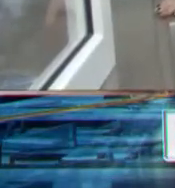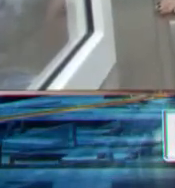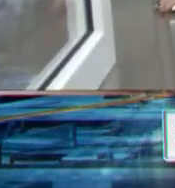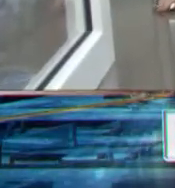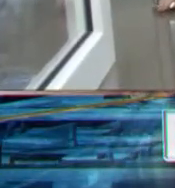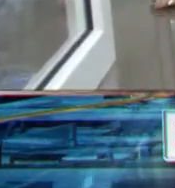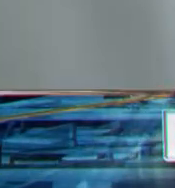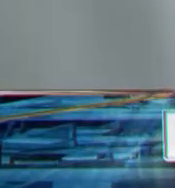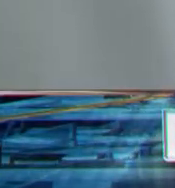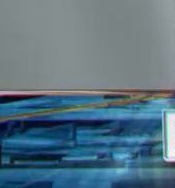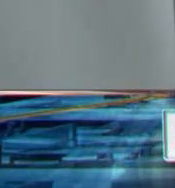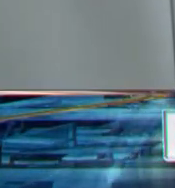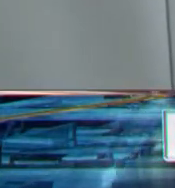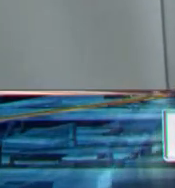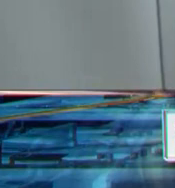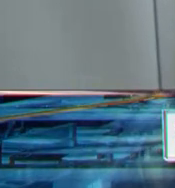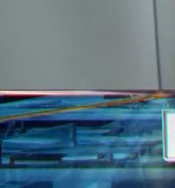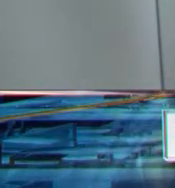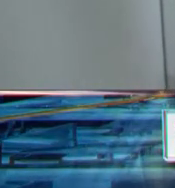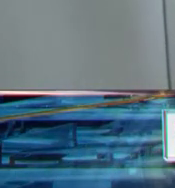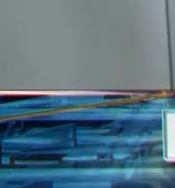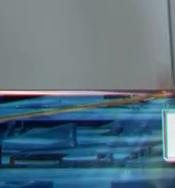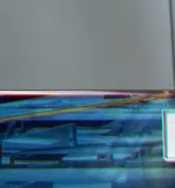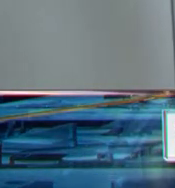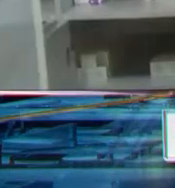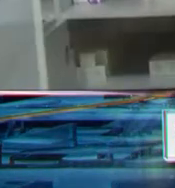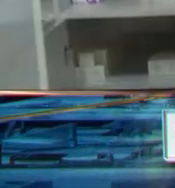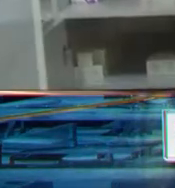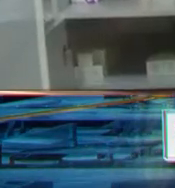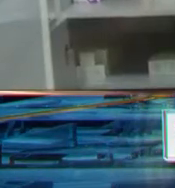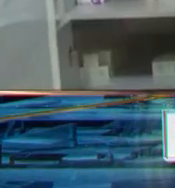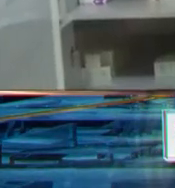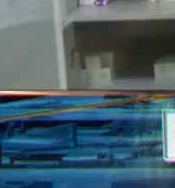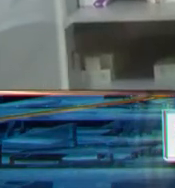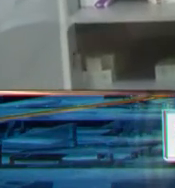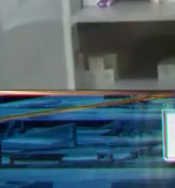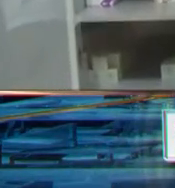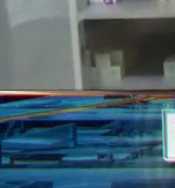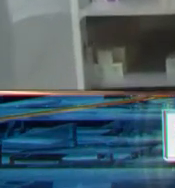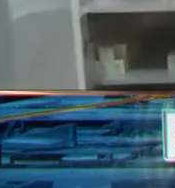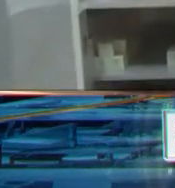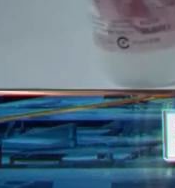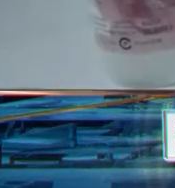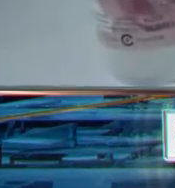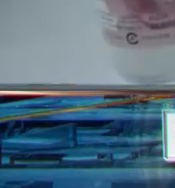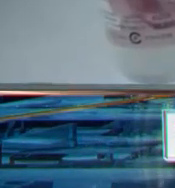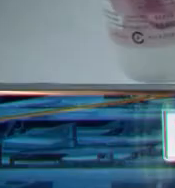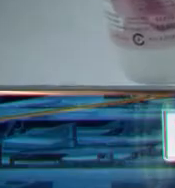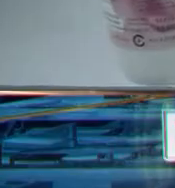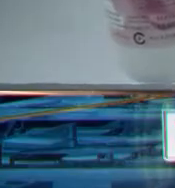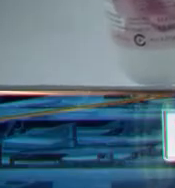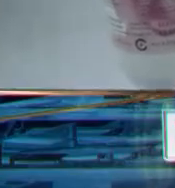Дәрі-дәрмек бағасы жіті бақылауда. Облыстан құрылған арнайы мониторинг тобы бұл жолы Жамбыл, Қарасай, Еңбекші Қазақ ауданында